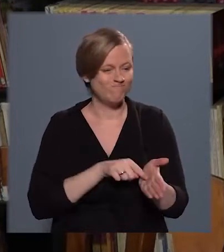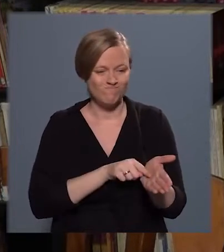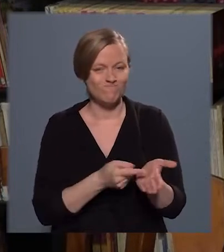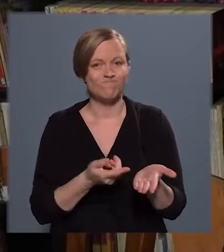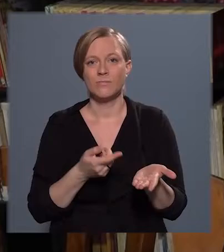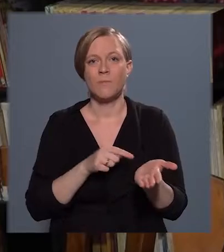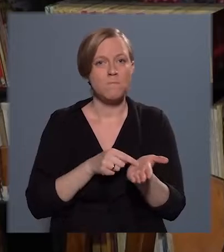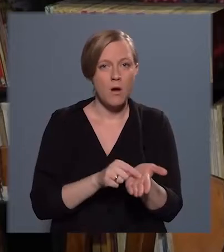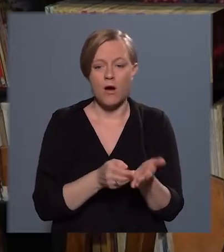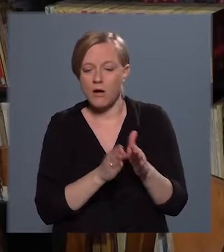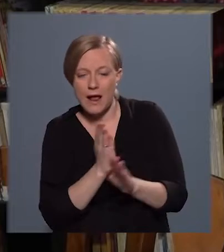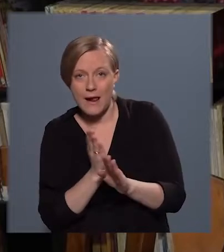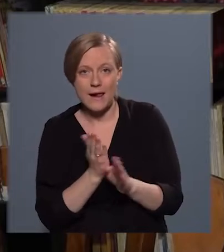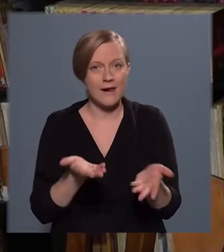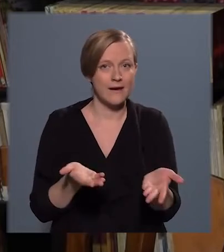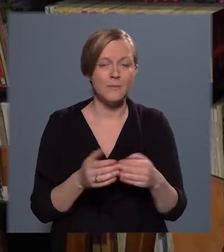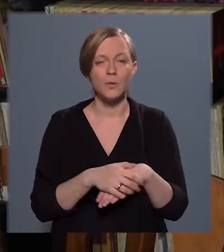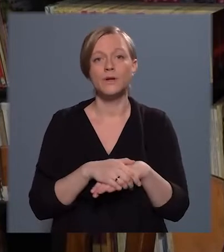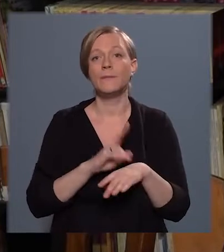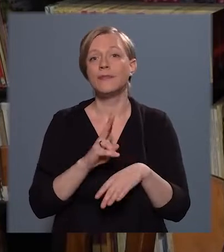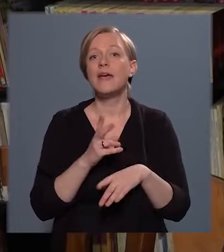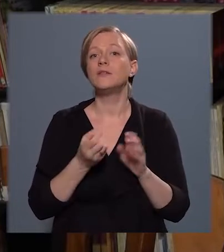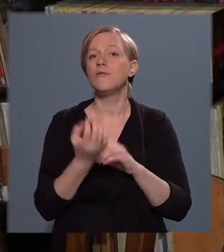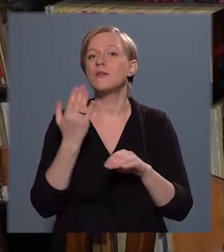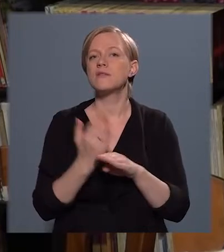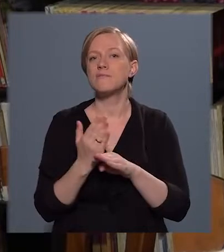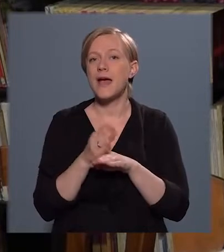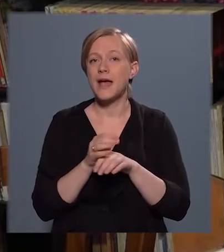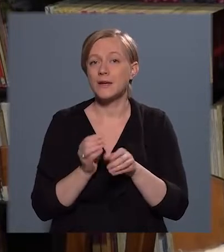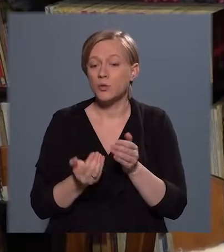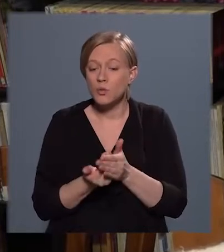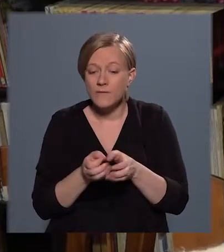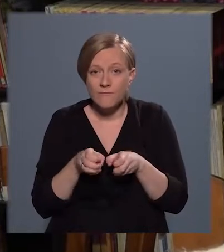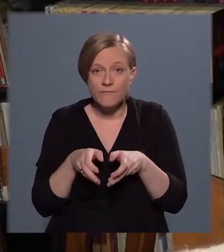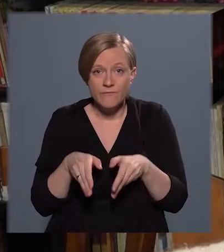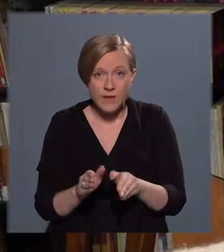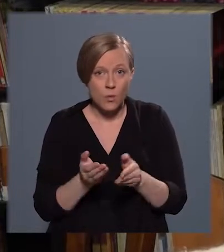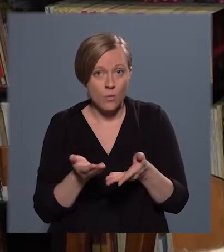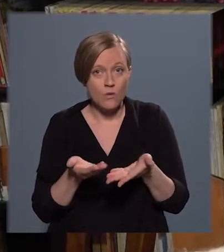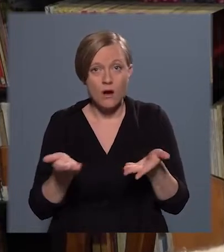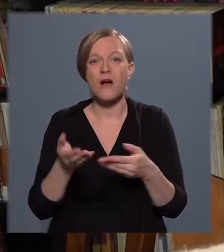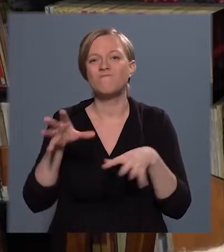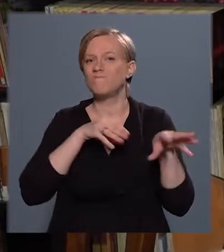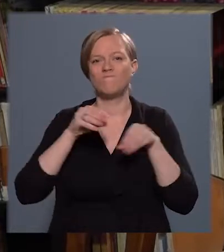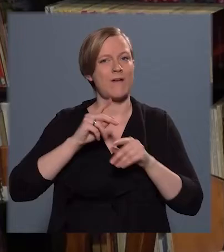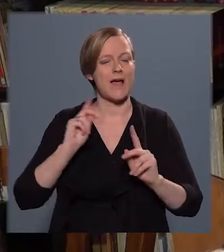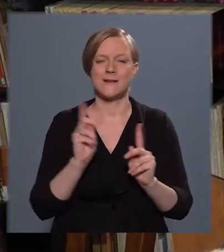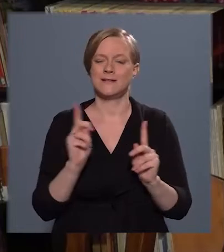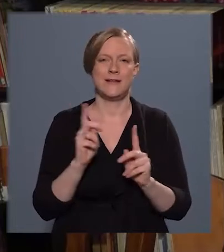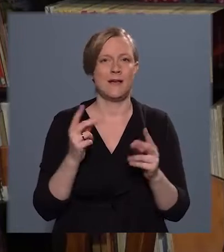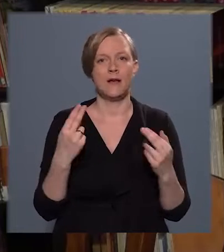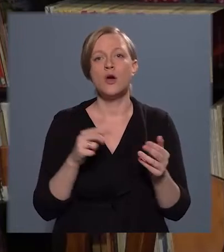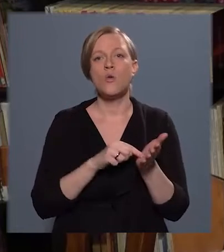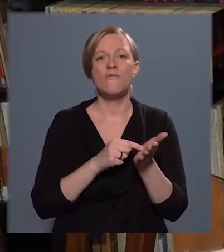álomba szenderült elbújt rovarokat, viszont tavasszal, amikor már a fiókák kikelnek, akkor be kell szedni a madáretetőket, akkor már nem szabad a